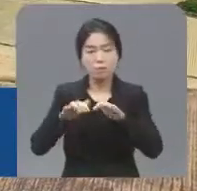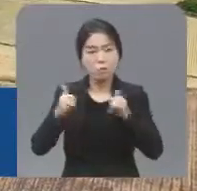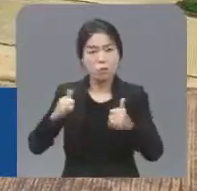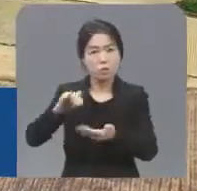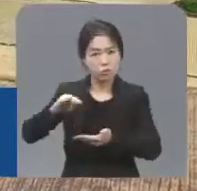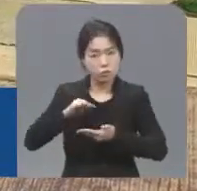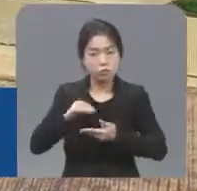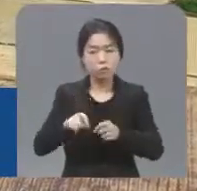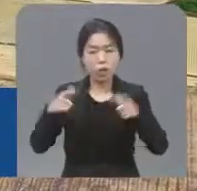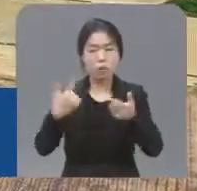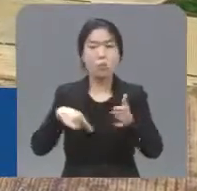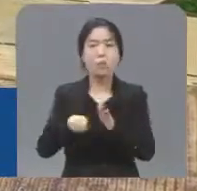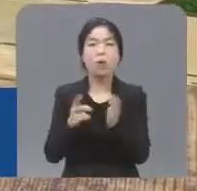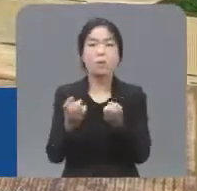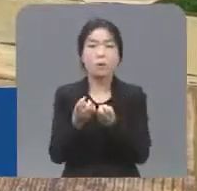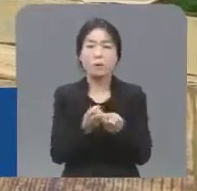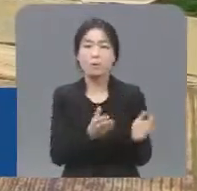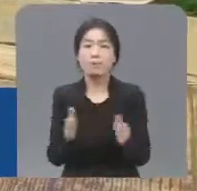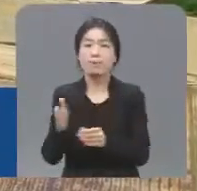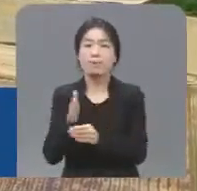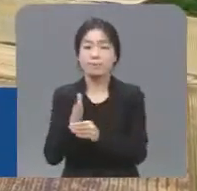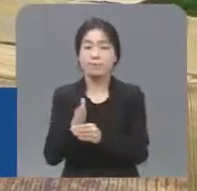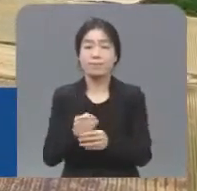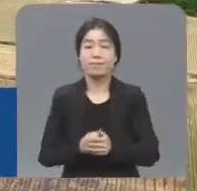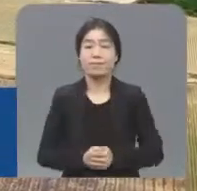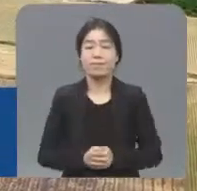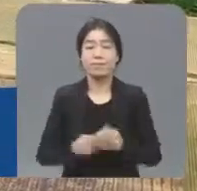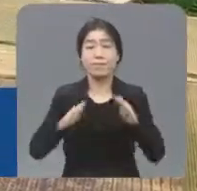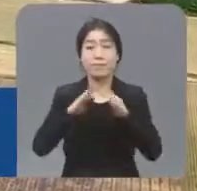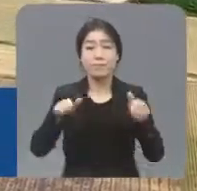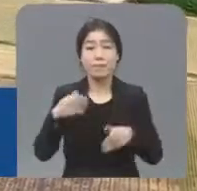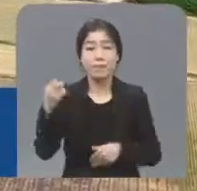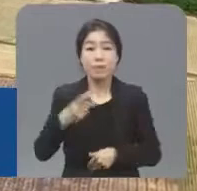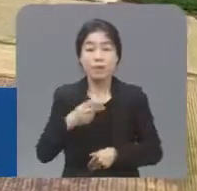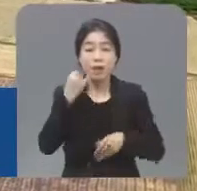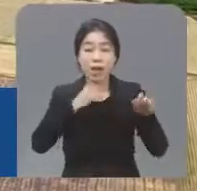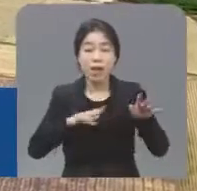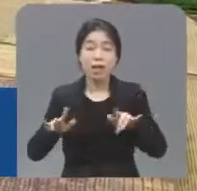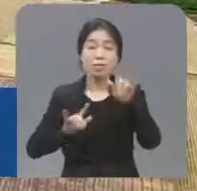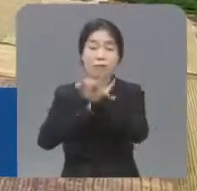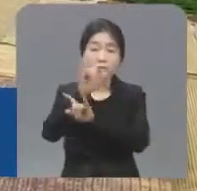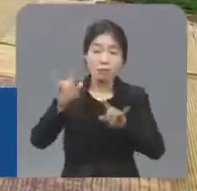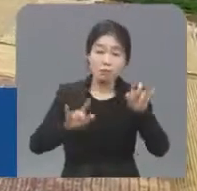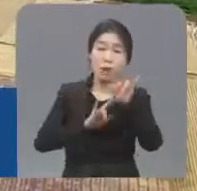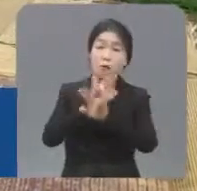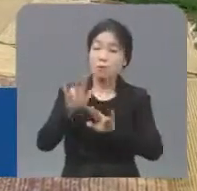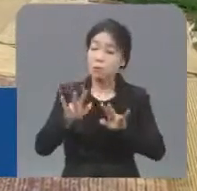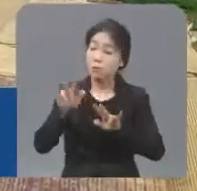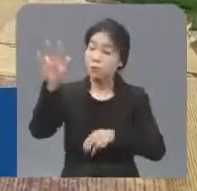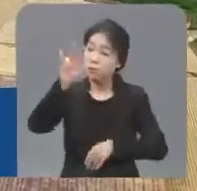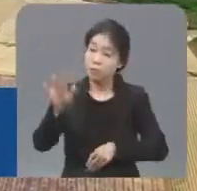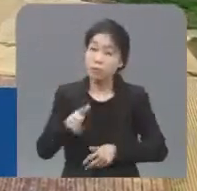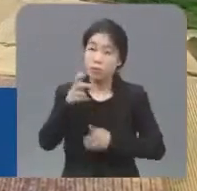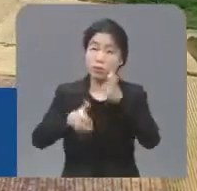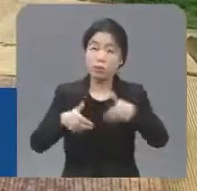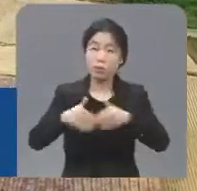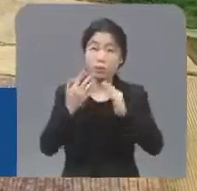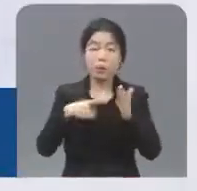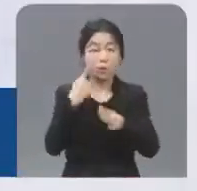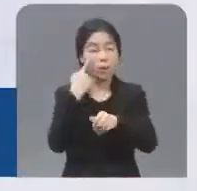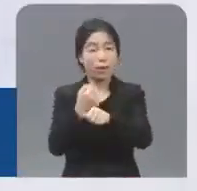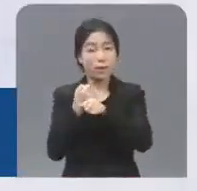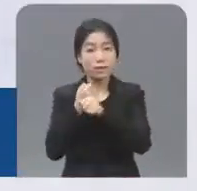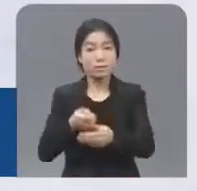확보를 위한 방안을 마련하고 있다 고 밝혔습니다 전라 분들은 또 해상풍력 산업 생태계 조성을 위한 연구용역 또